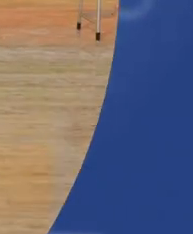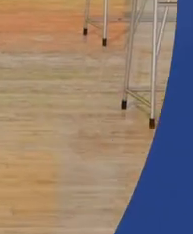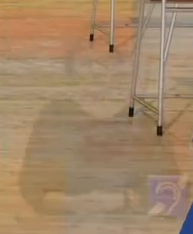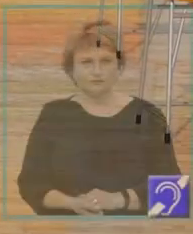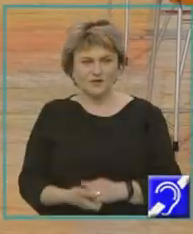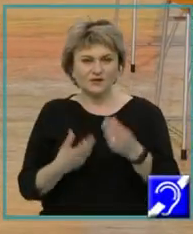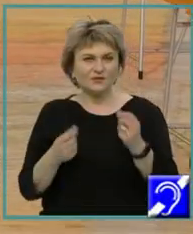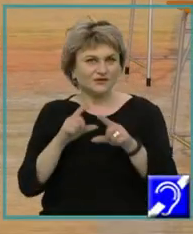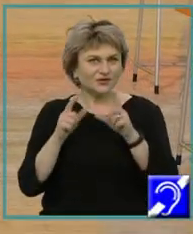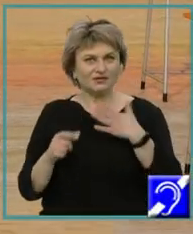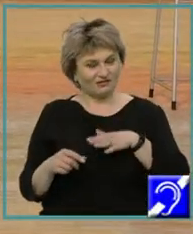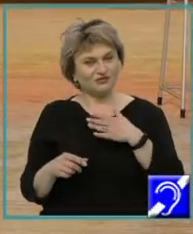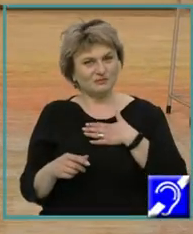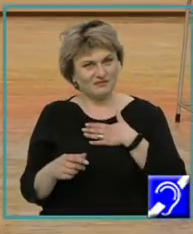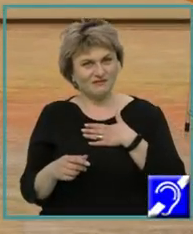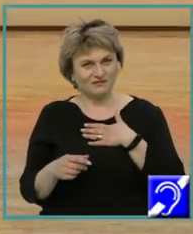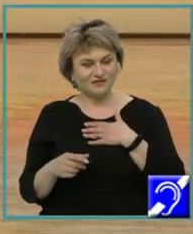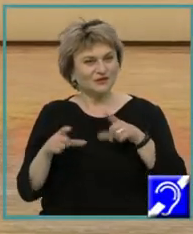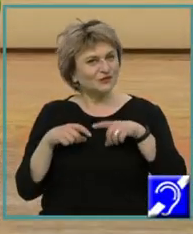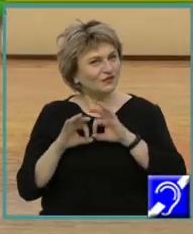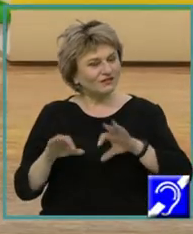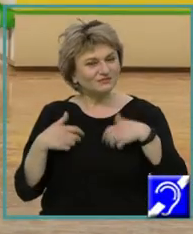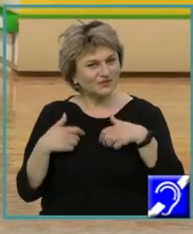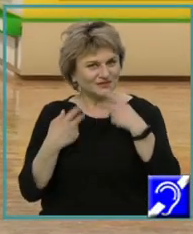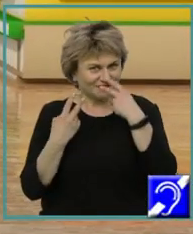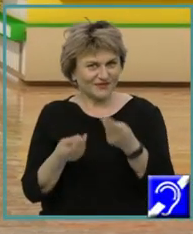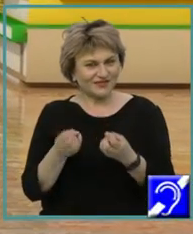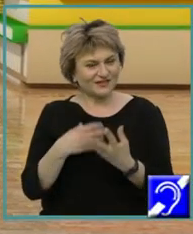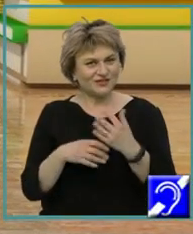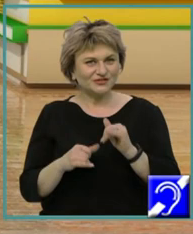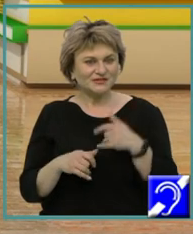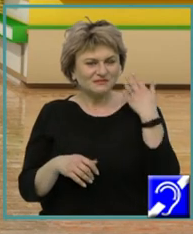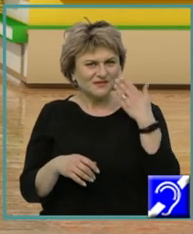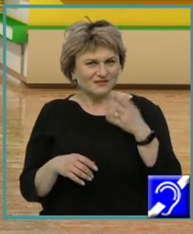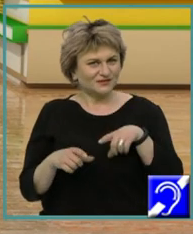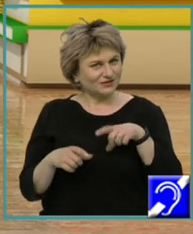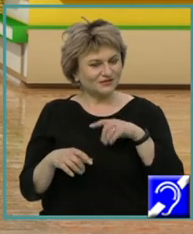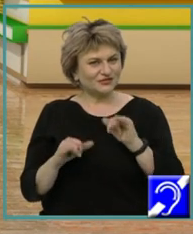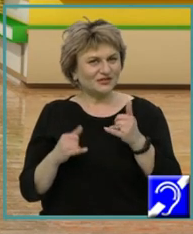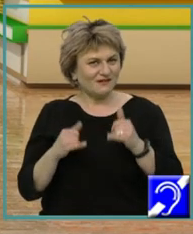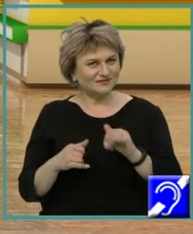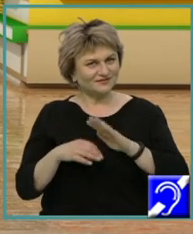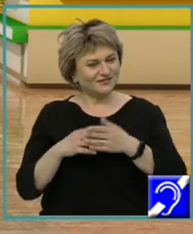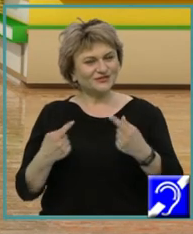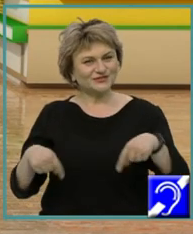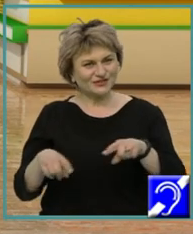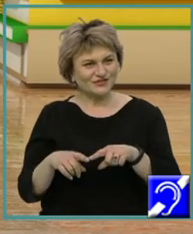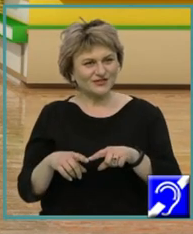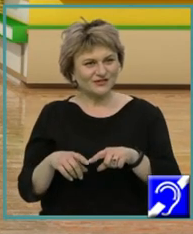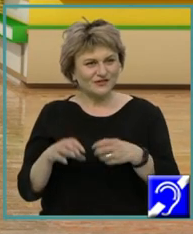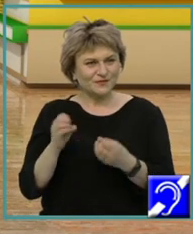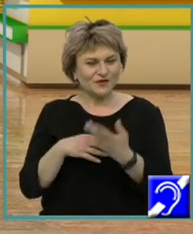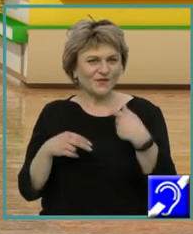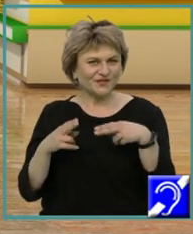psihologia dragii mei sunt foarte bucuroasă să văd din nou și să sper că sunteți alături de noi pentru o nouă